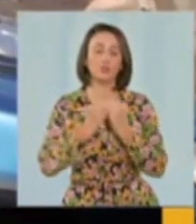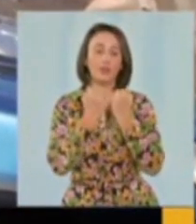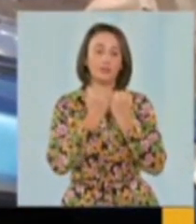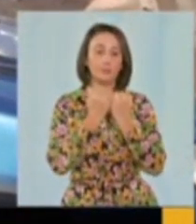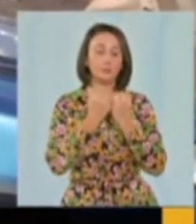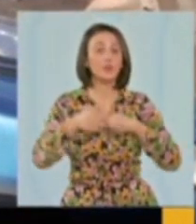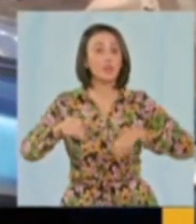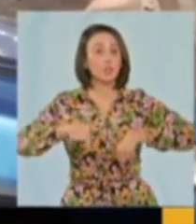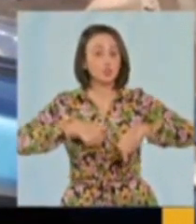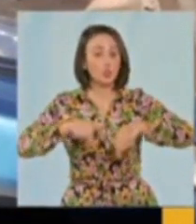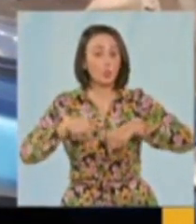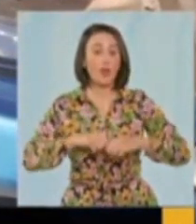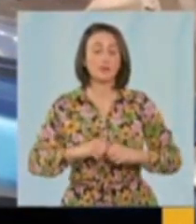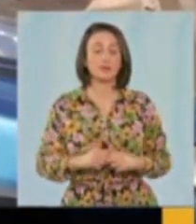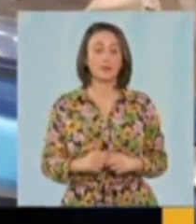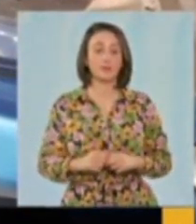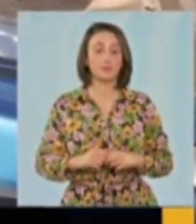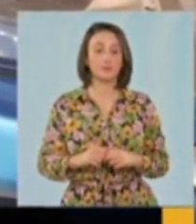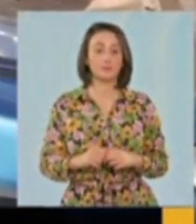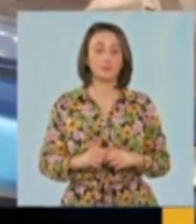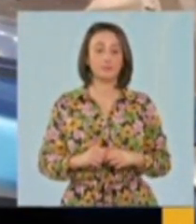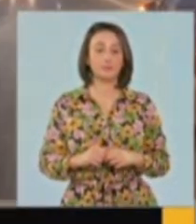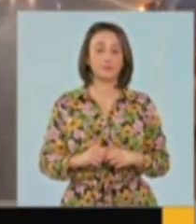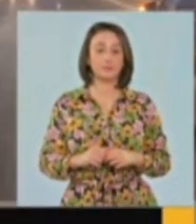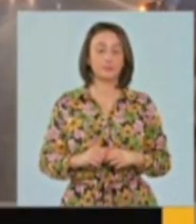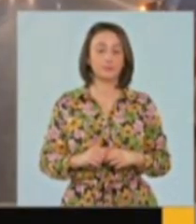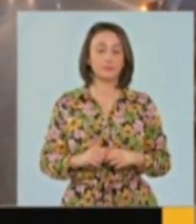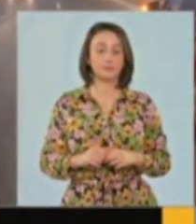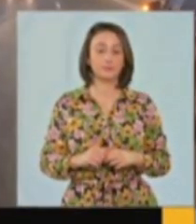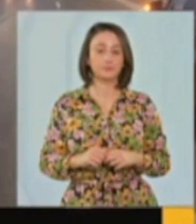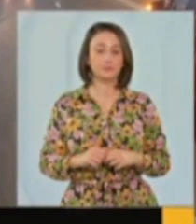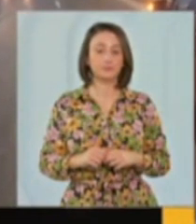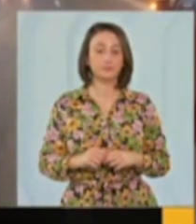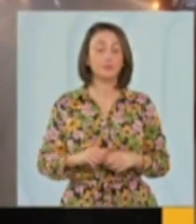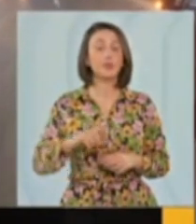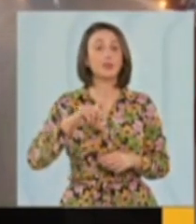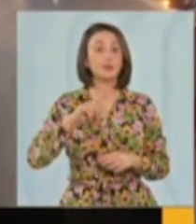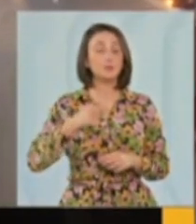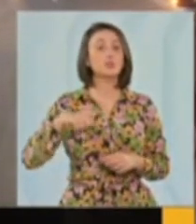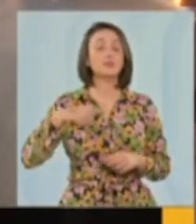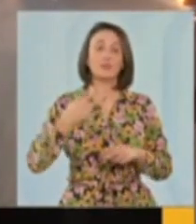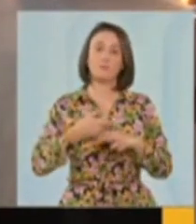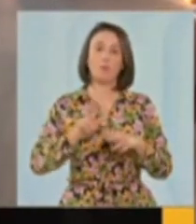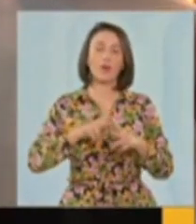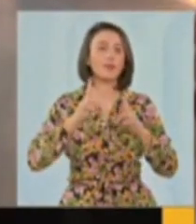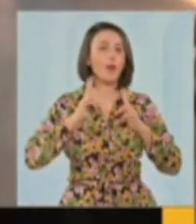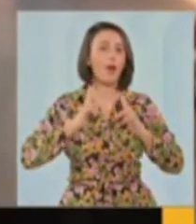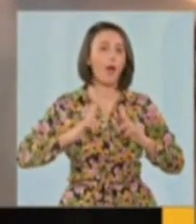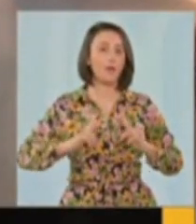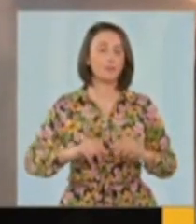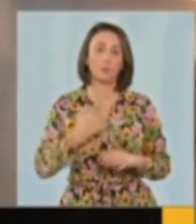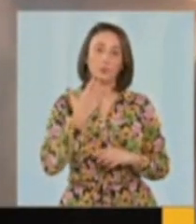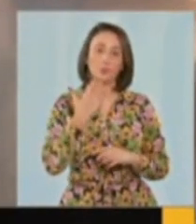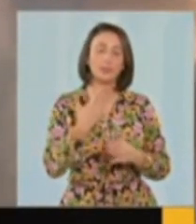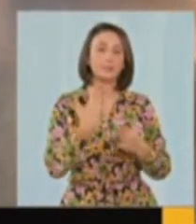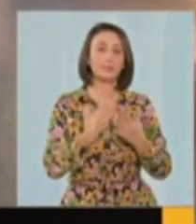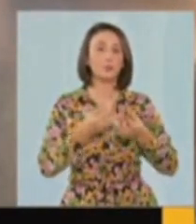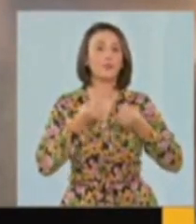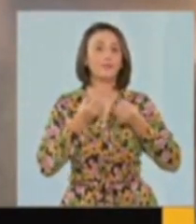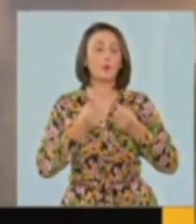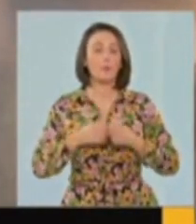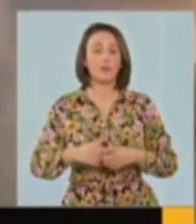de circulație și astăzi a fost vorba despre așa ceva, trebuie să fim foarte calmi. Da, mulțumesc mult pentru